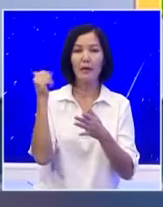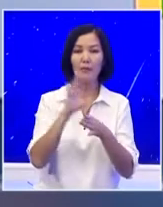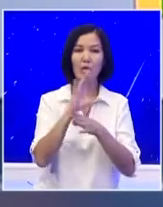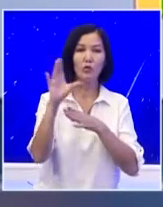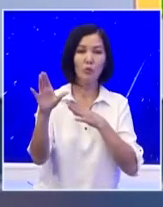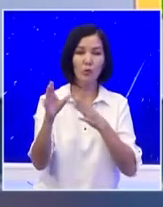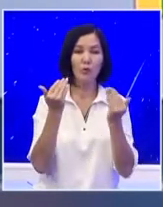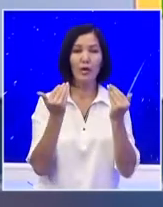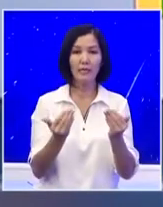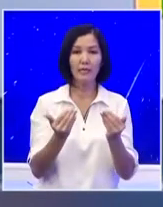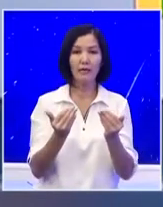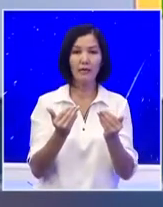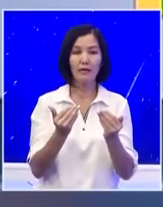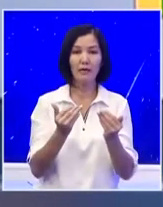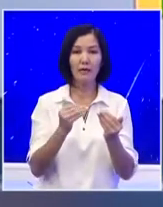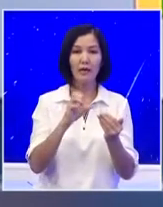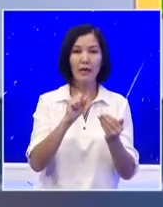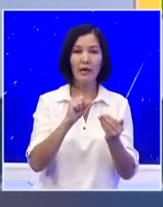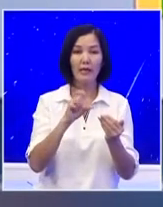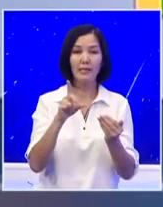дәл қазір СК фармация